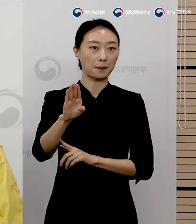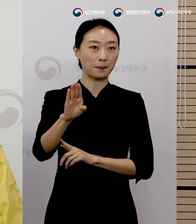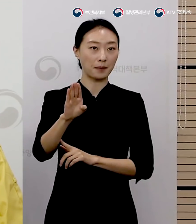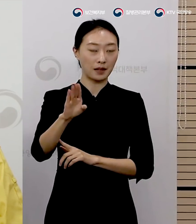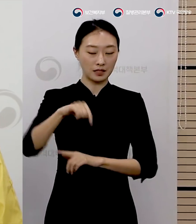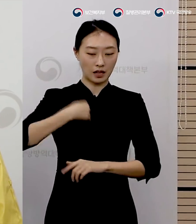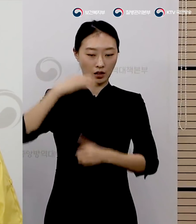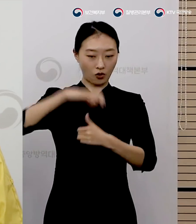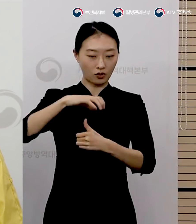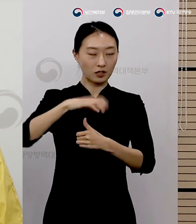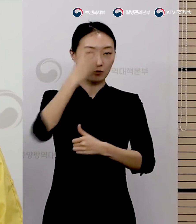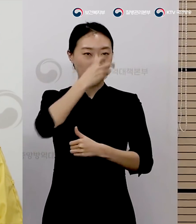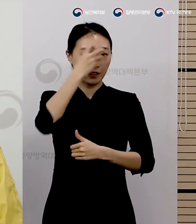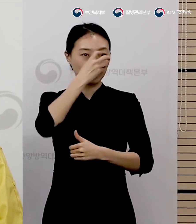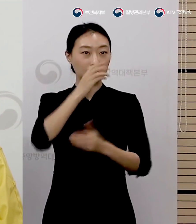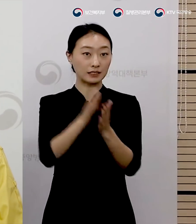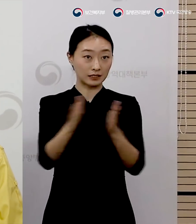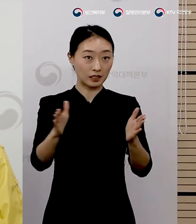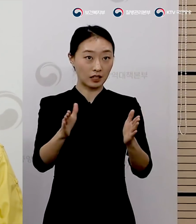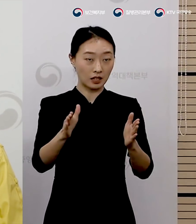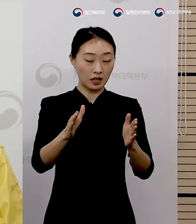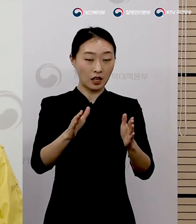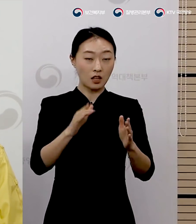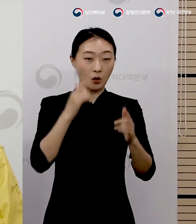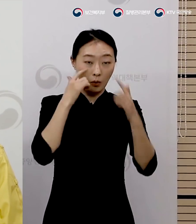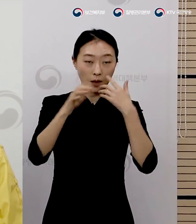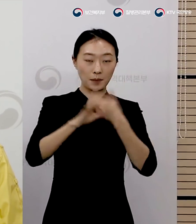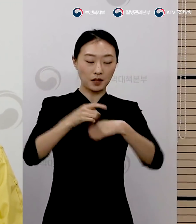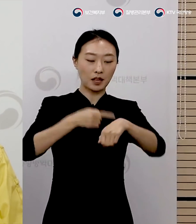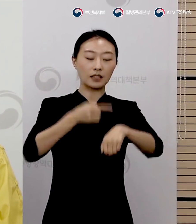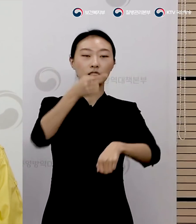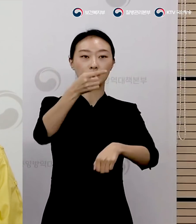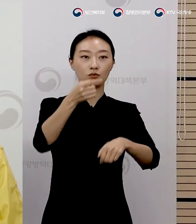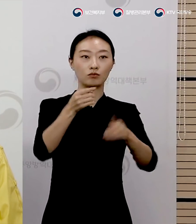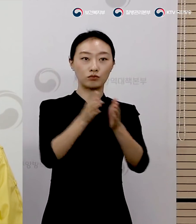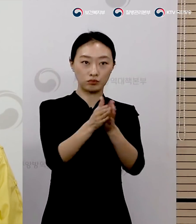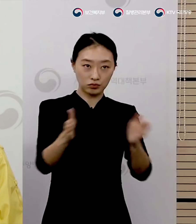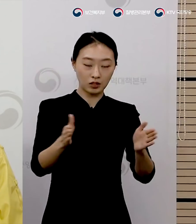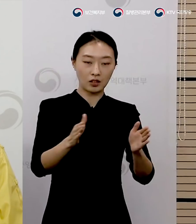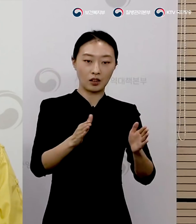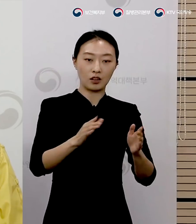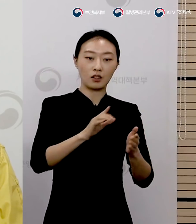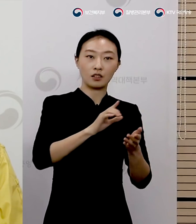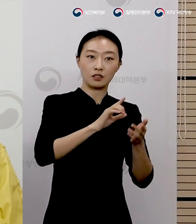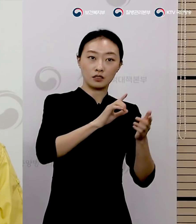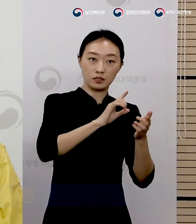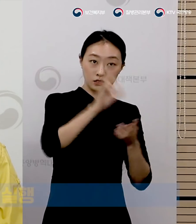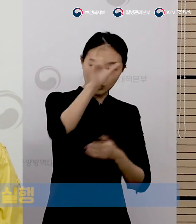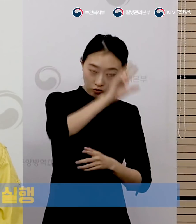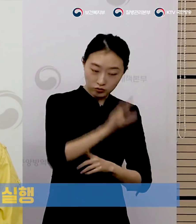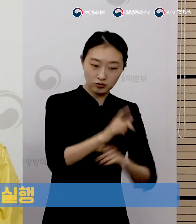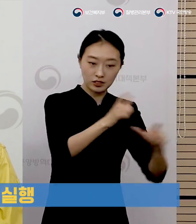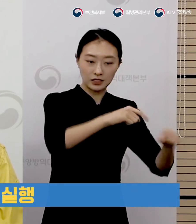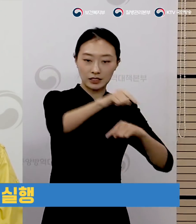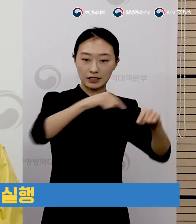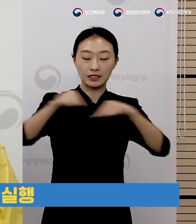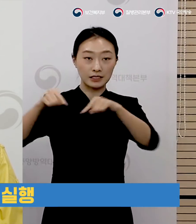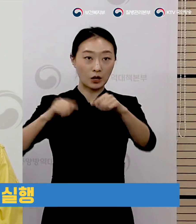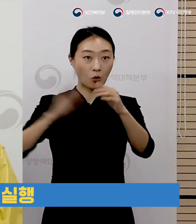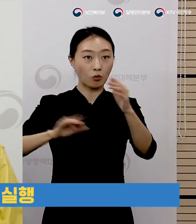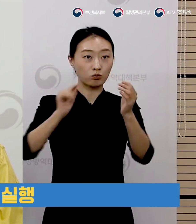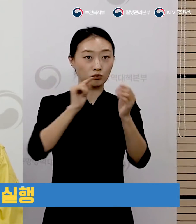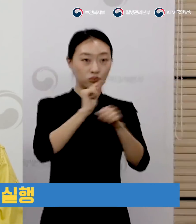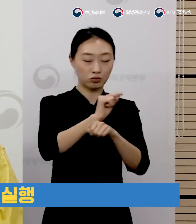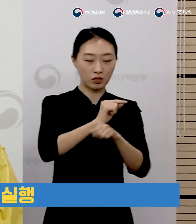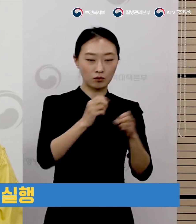됩니다. 정확하게는 13시부터 이제 지자체 공무원분들이 이제 일괄적으로 이제